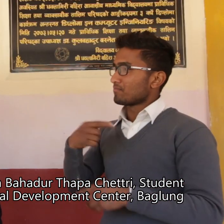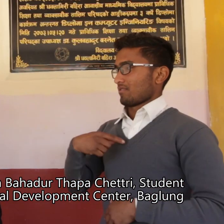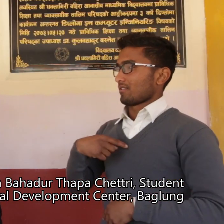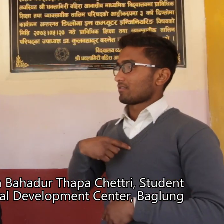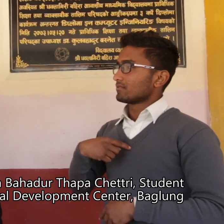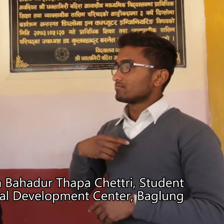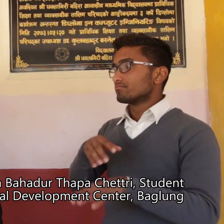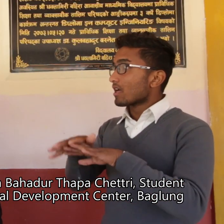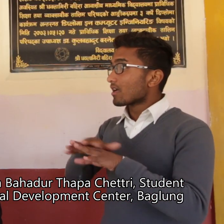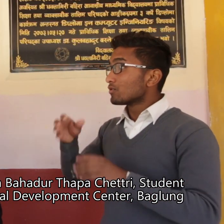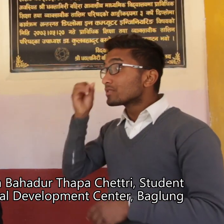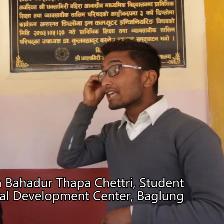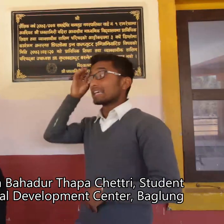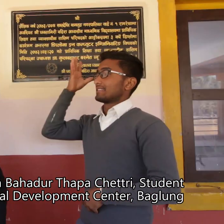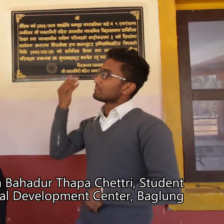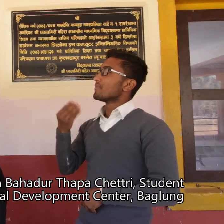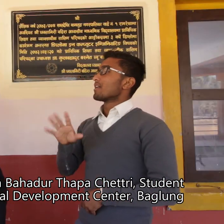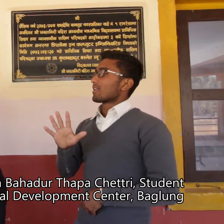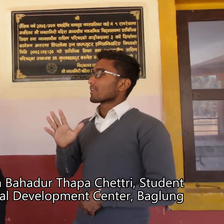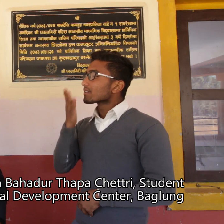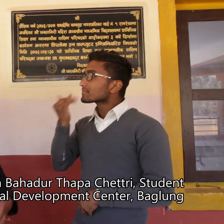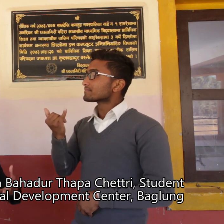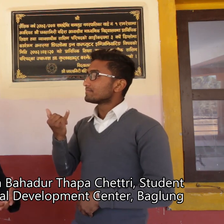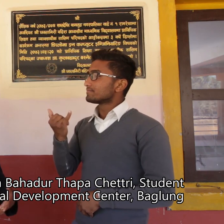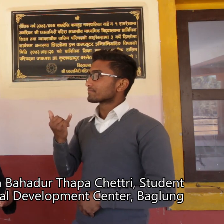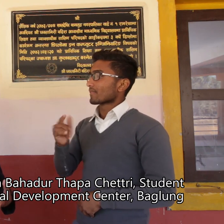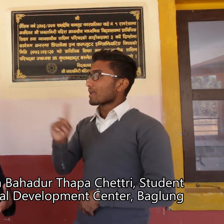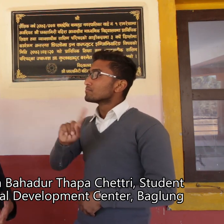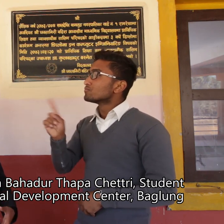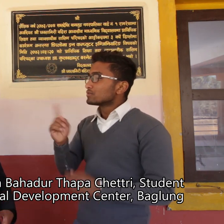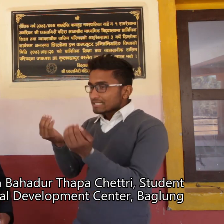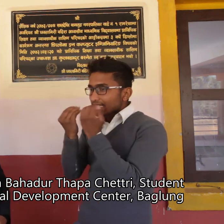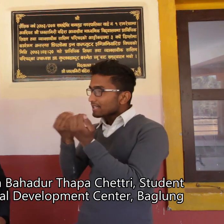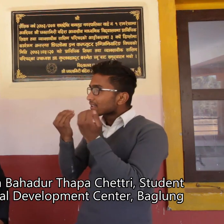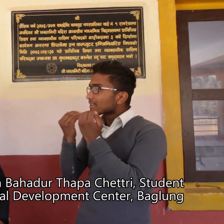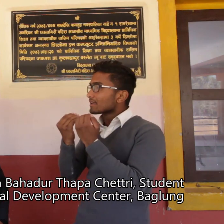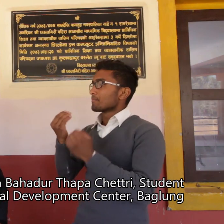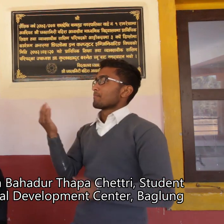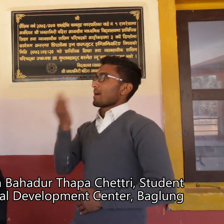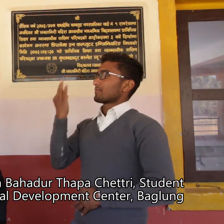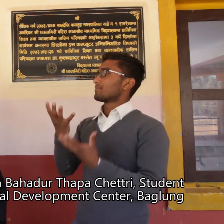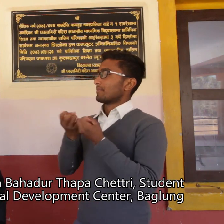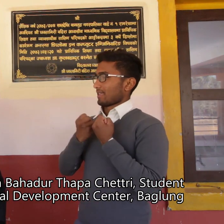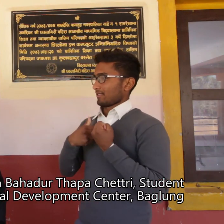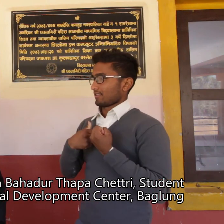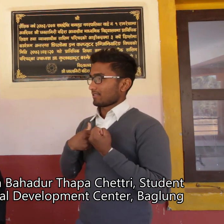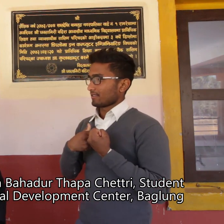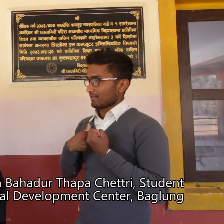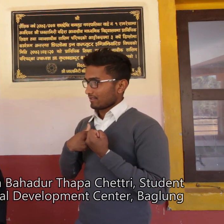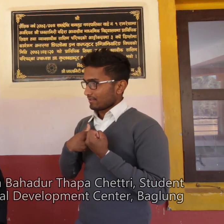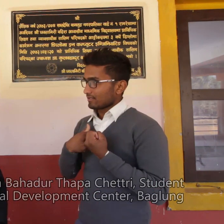बातावरन रामर